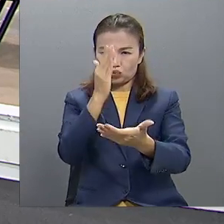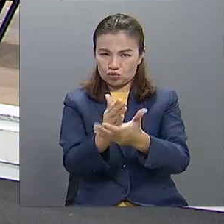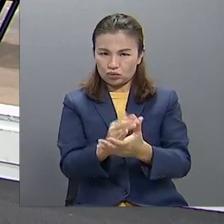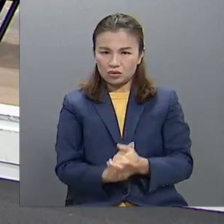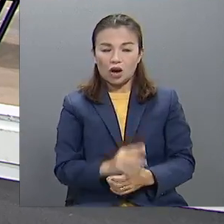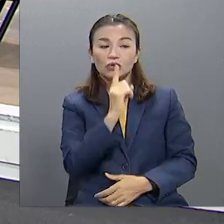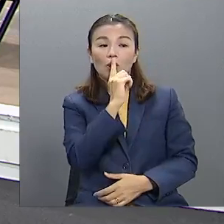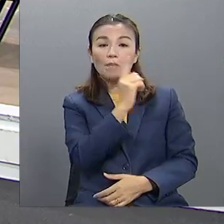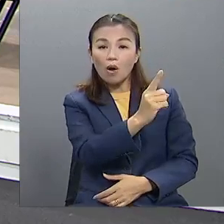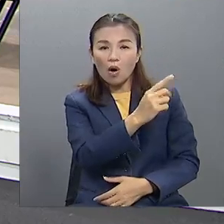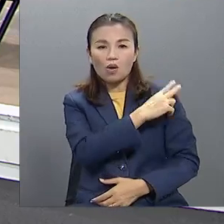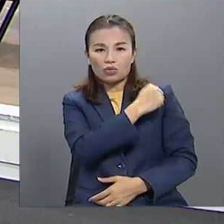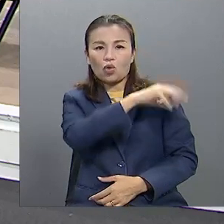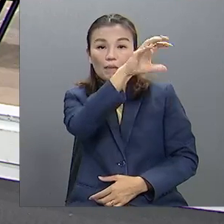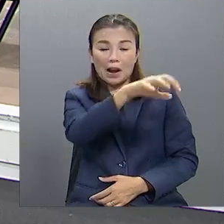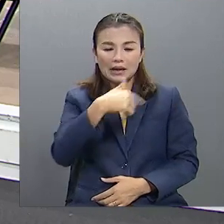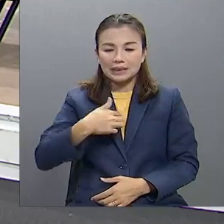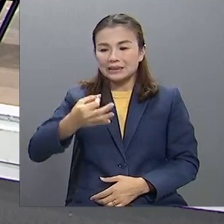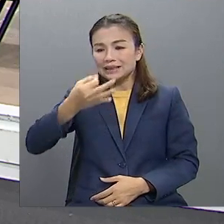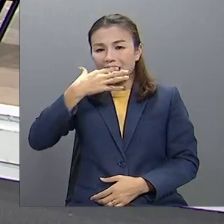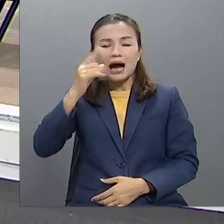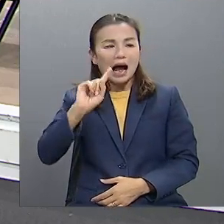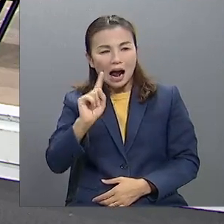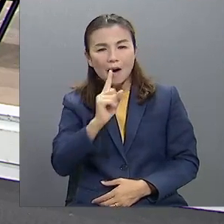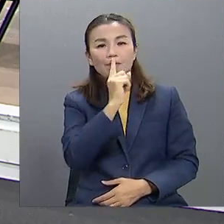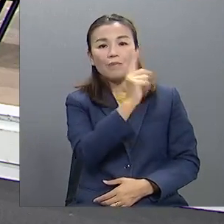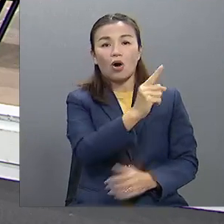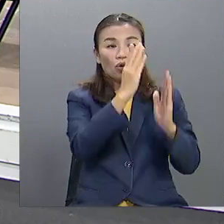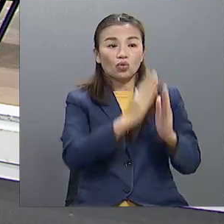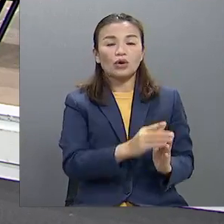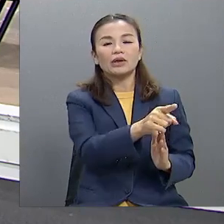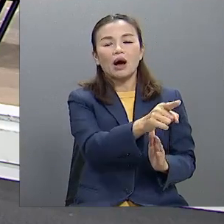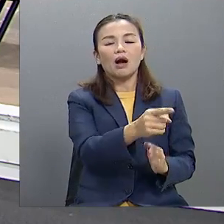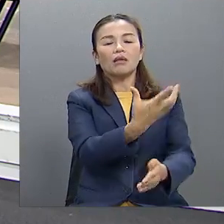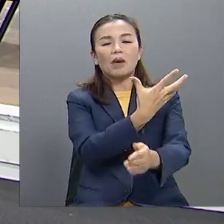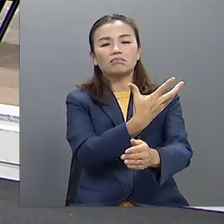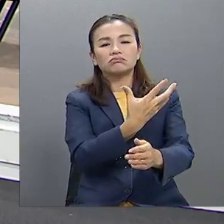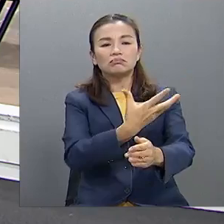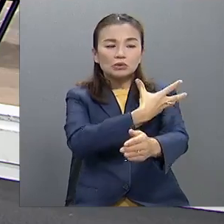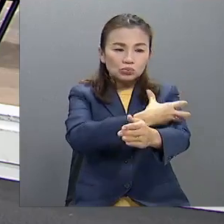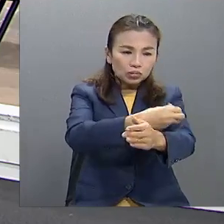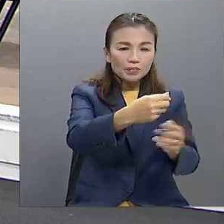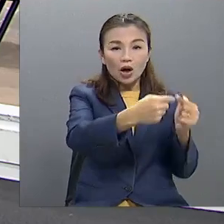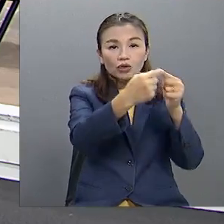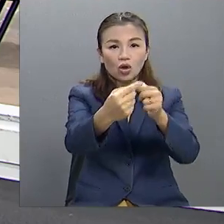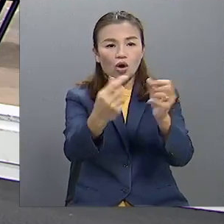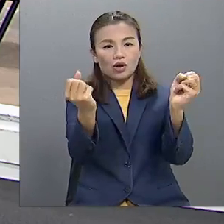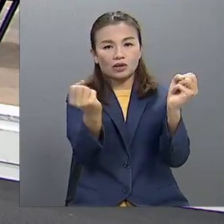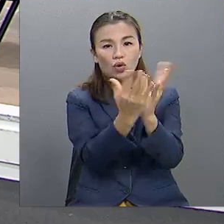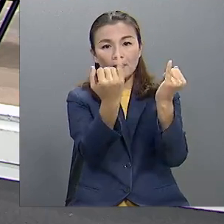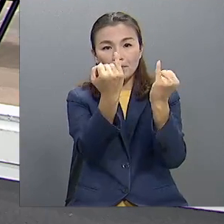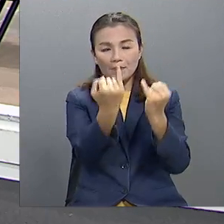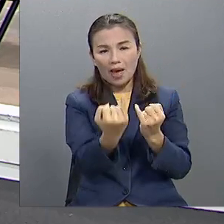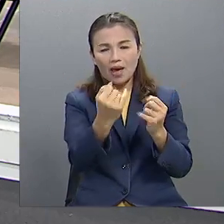โรงพยาบาลก่อนบริจาคด้วยนะครับเพราะบางคนที่จะรับเลือดจากเราเขาอาจจะแพ้สารเหล่านั้นนะพี่ยุ้ย ใช่ค่ะก็ขอให้เป็นบรรยากาศของการให้